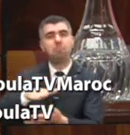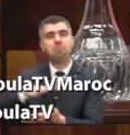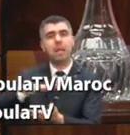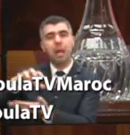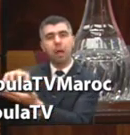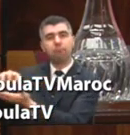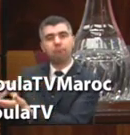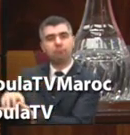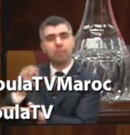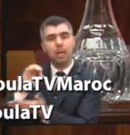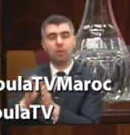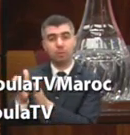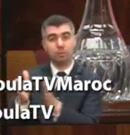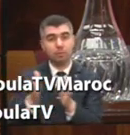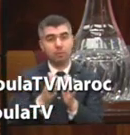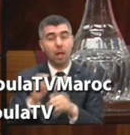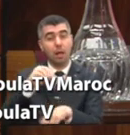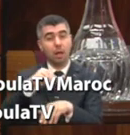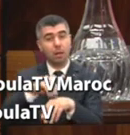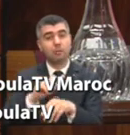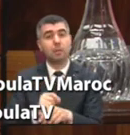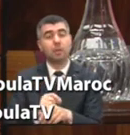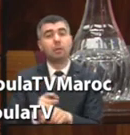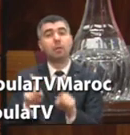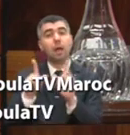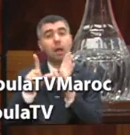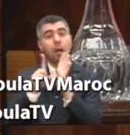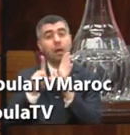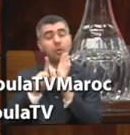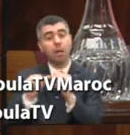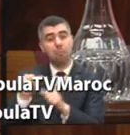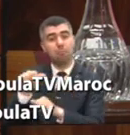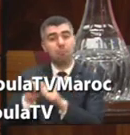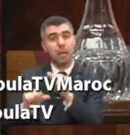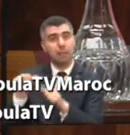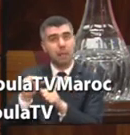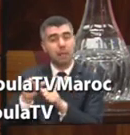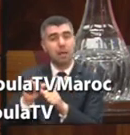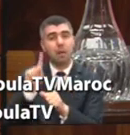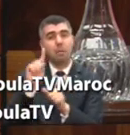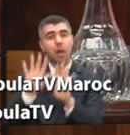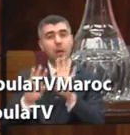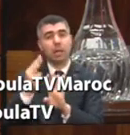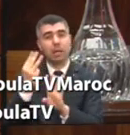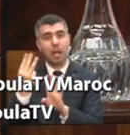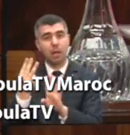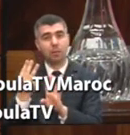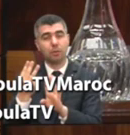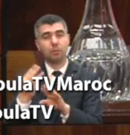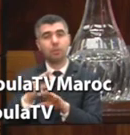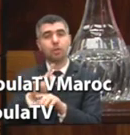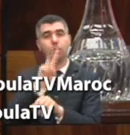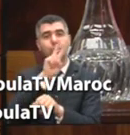مقترح قانون تنظيمي يتعلق بتغيير وتتميم القانون التنظيمي رقم 113/14 المتعلق